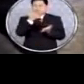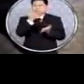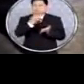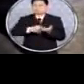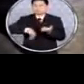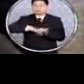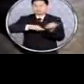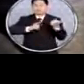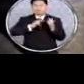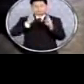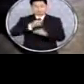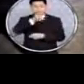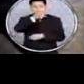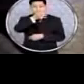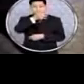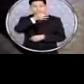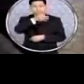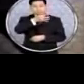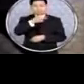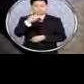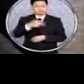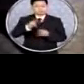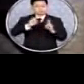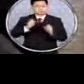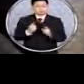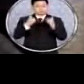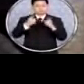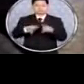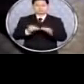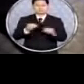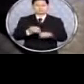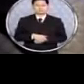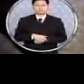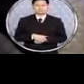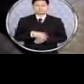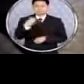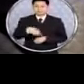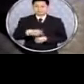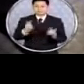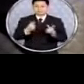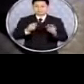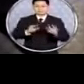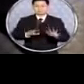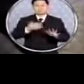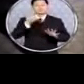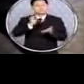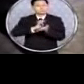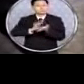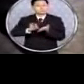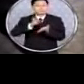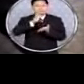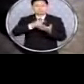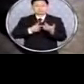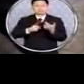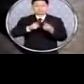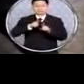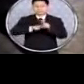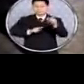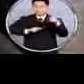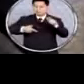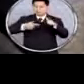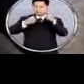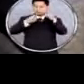我们电量是够的，我们的电价也不一定要大幅的调涨，尤其是我们如果采取适当的差别电价的